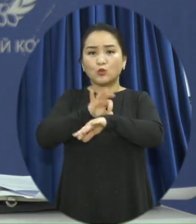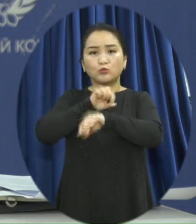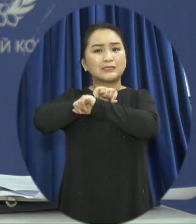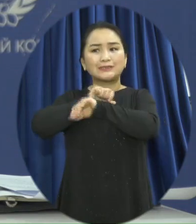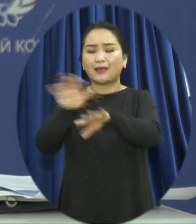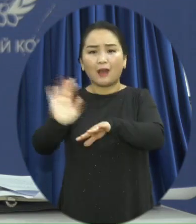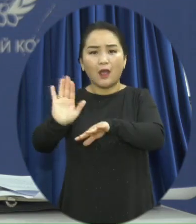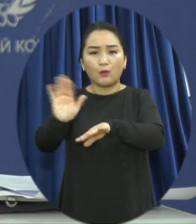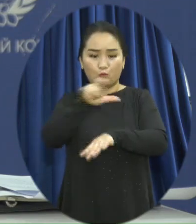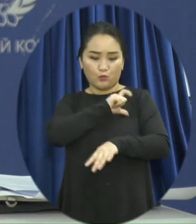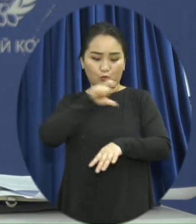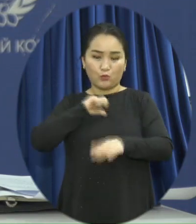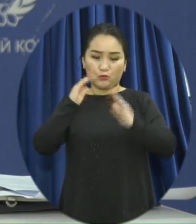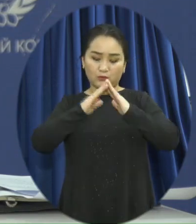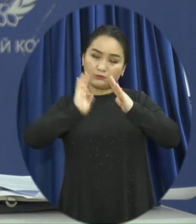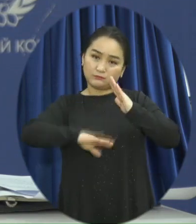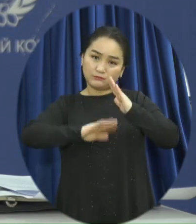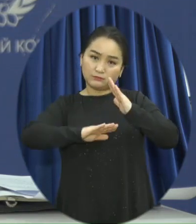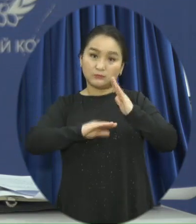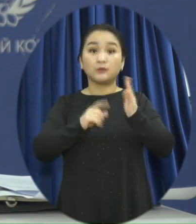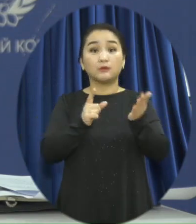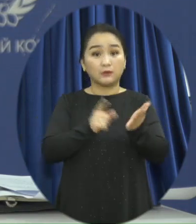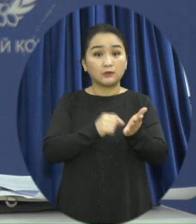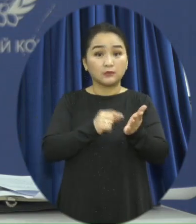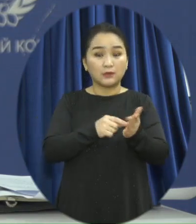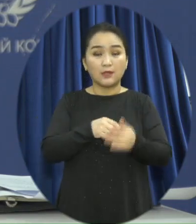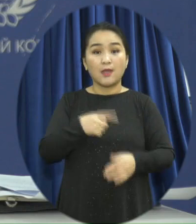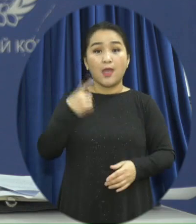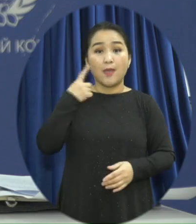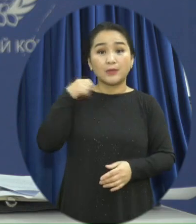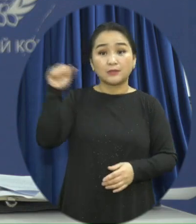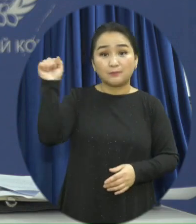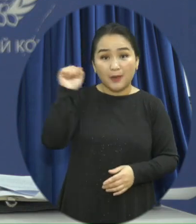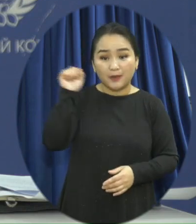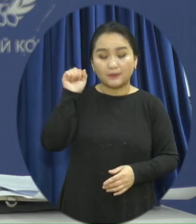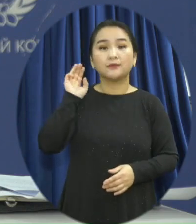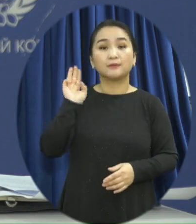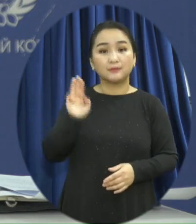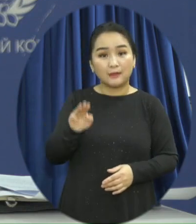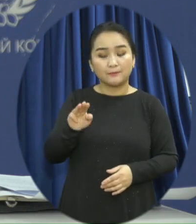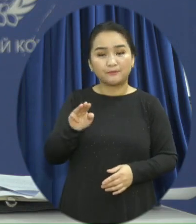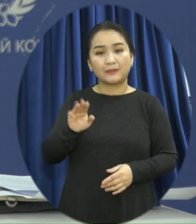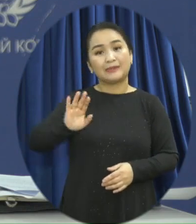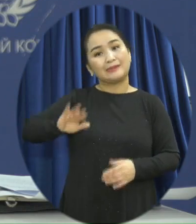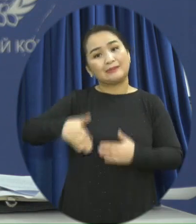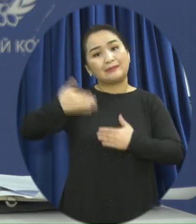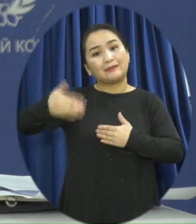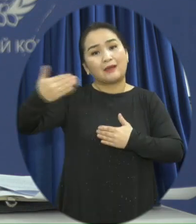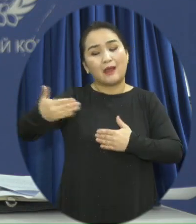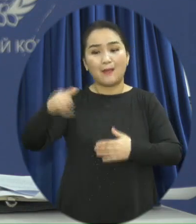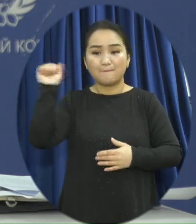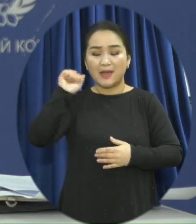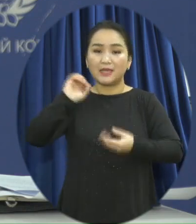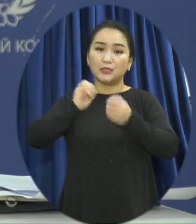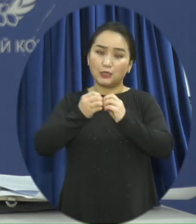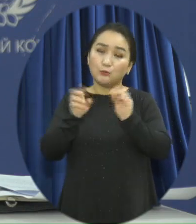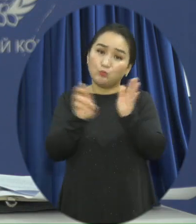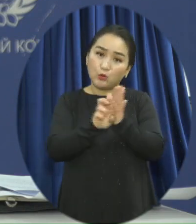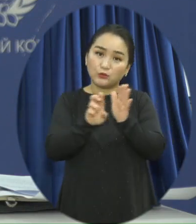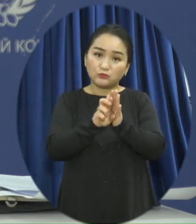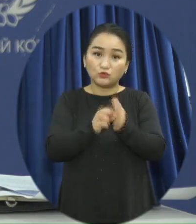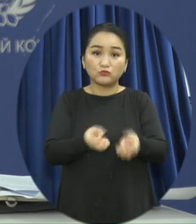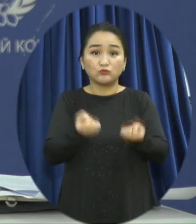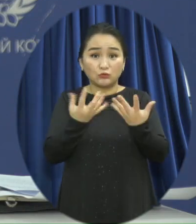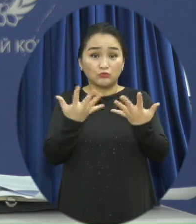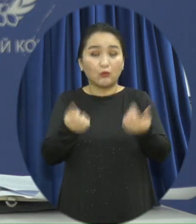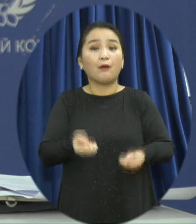хэрэгтэй. Энэ Мартин 8-ны баяр болж байгаа бид нар яг баяр тэмдэглэх хугацаа биднэрт тул зөндөөл гарна. Гэхдээ гэр бүлийнхээ хүрээнд,